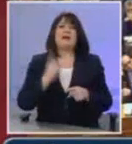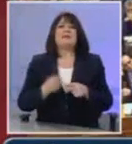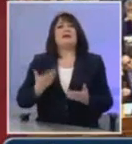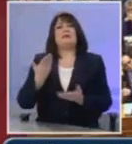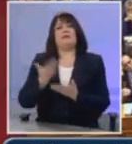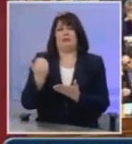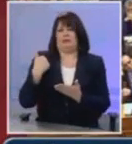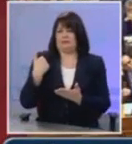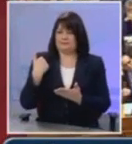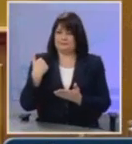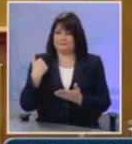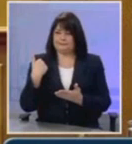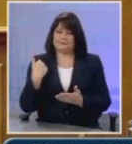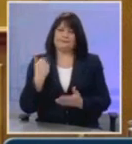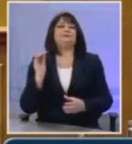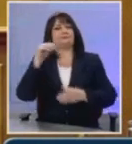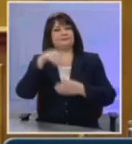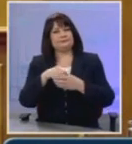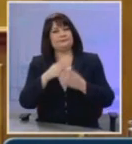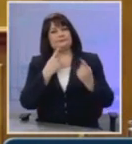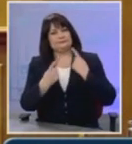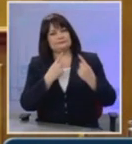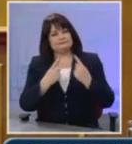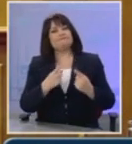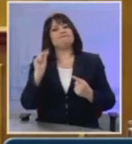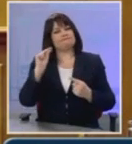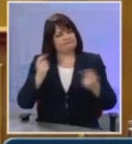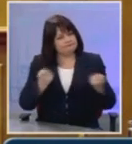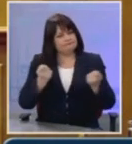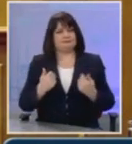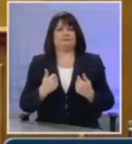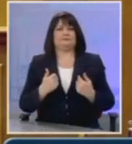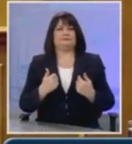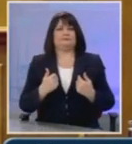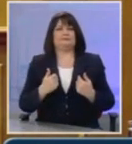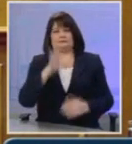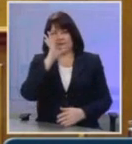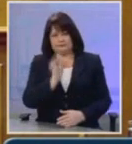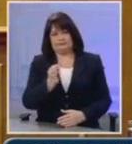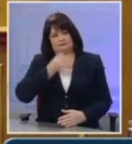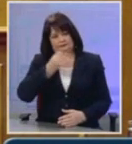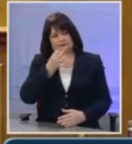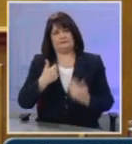απέτηση. Και να ξέρετε ότι όσο συμμετέχω στο δημόσιο διάλογο θα την τηρώ απολύτως, μιλώντας τη γλώσσα